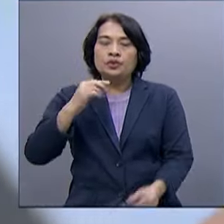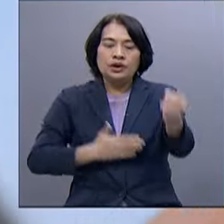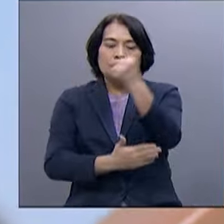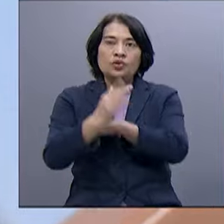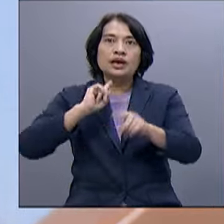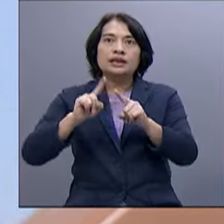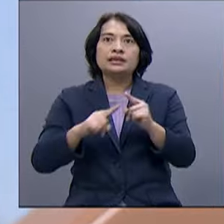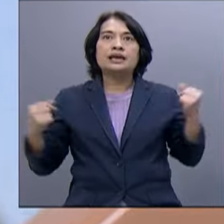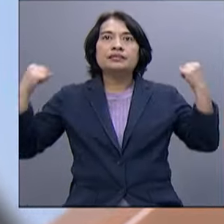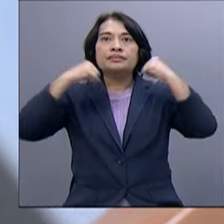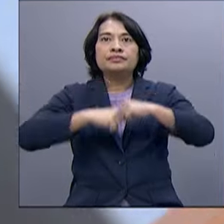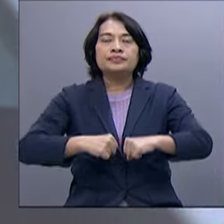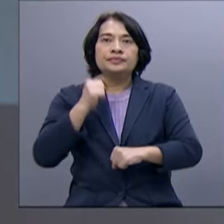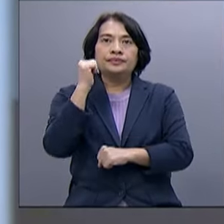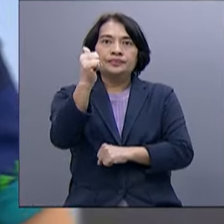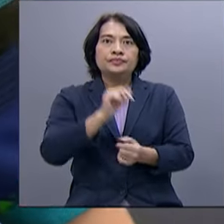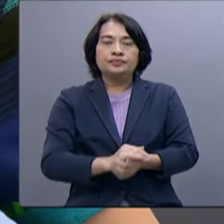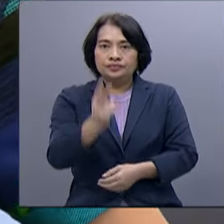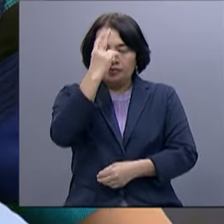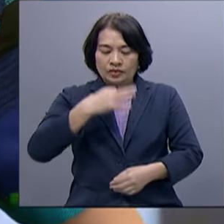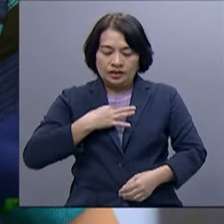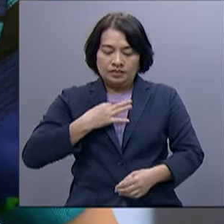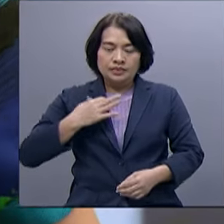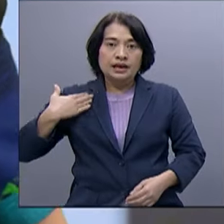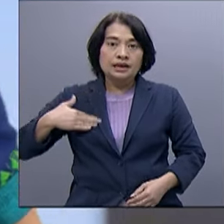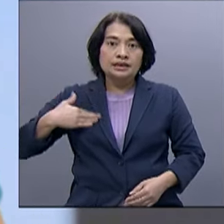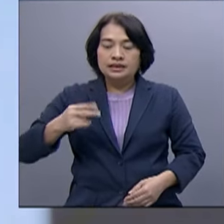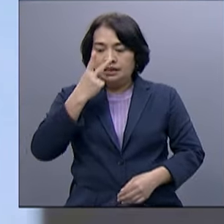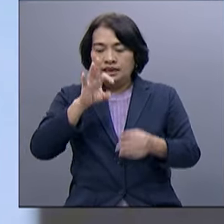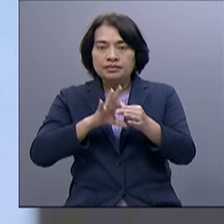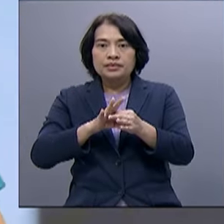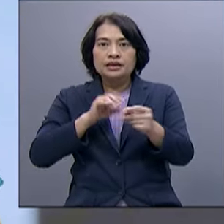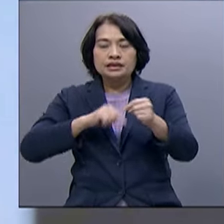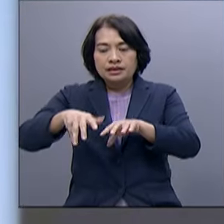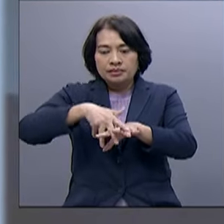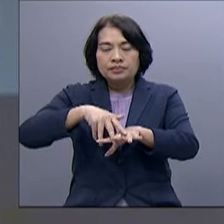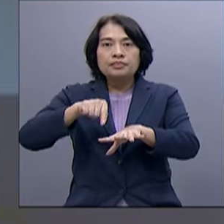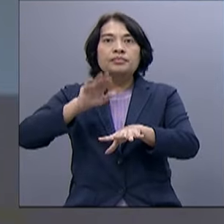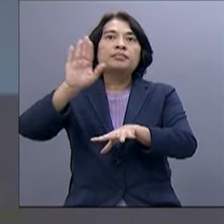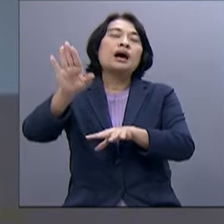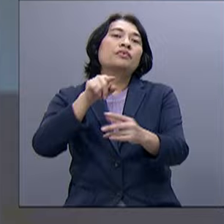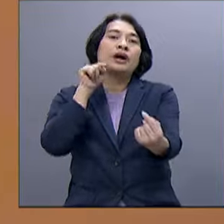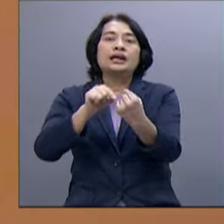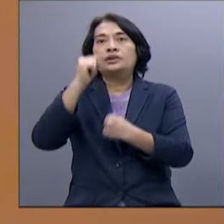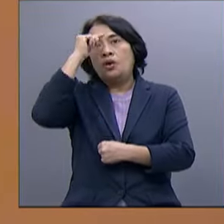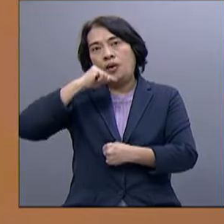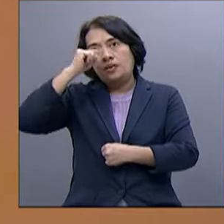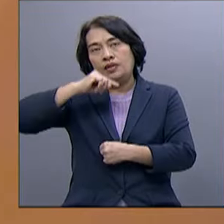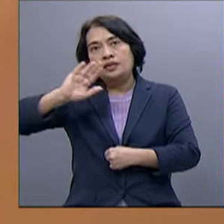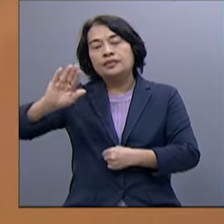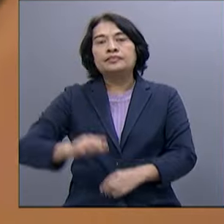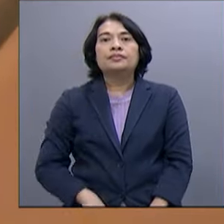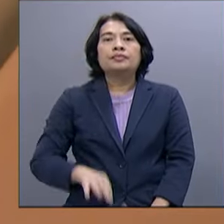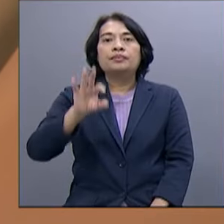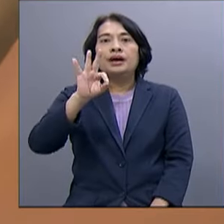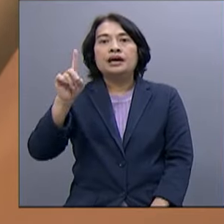ช่ค่ะแล้วก็เนื้อผ้าเนี่ยคุณผู้ชมจะสังเกตเห็นนะคะเพราะมันเป็นแบบเหมือนผ้าฝ้ายอ่ะมันเหมาะกับภูมิอากาศของบ้านเราไง มันเหมือนหนาแต่ใส่แล้วมันสบ